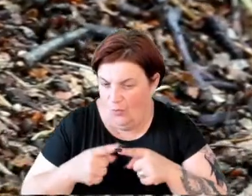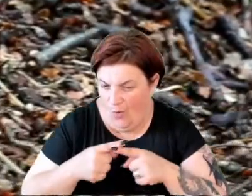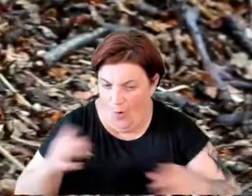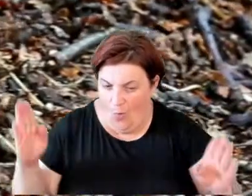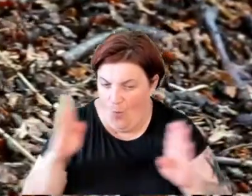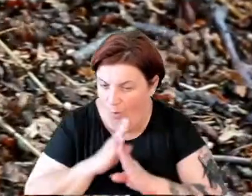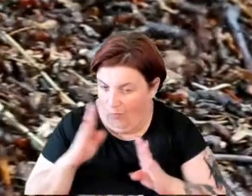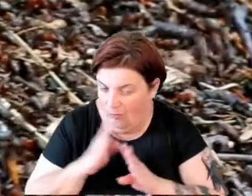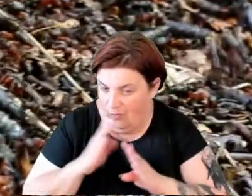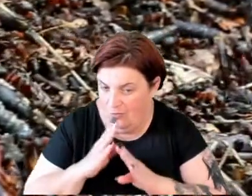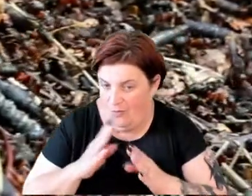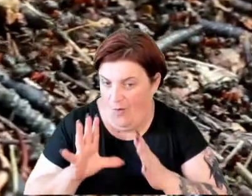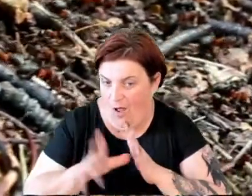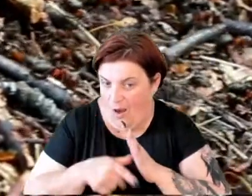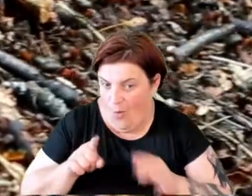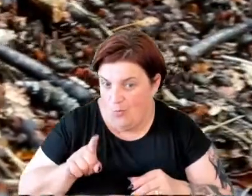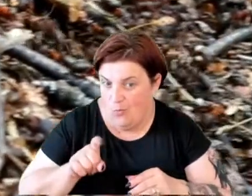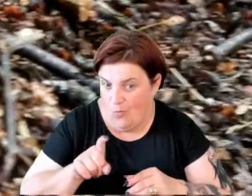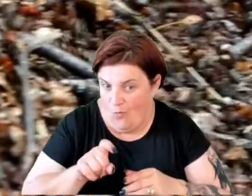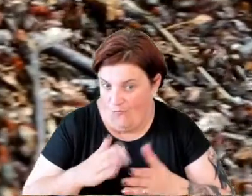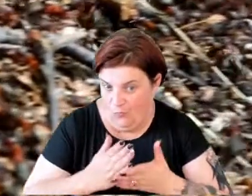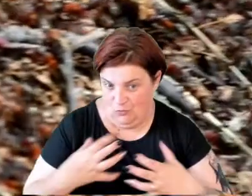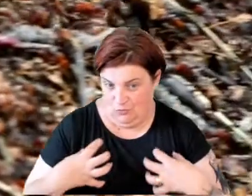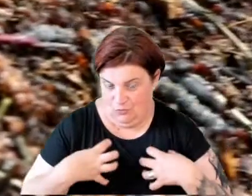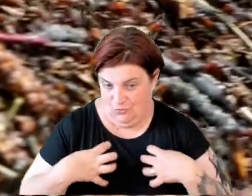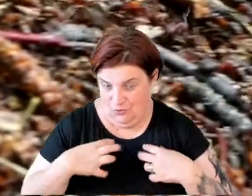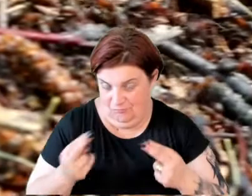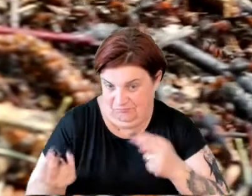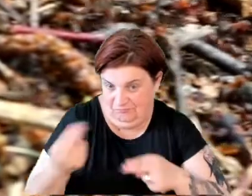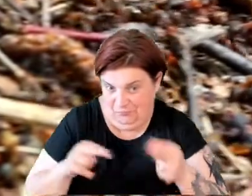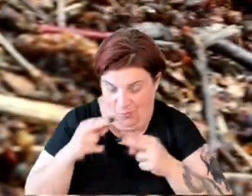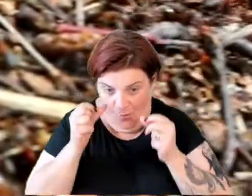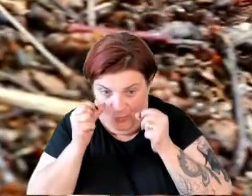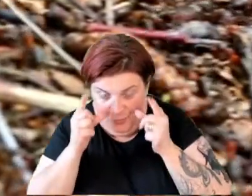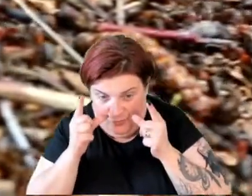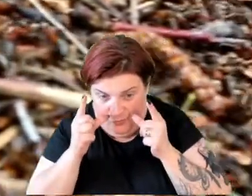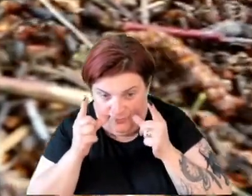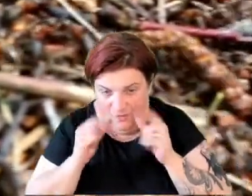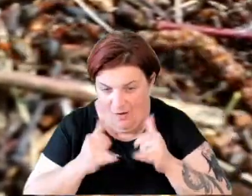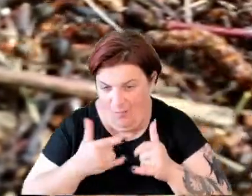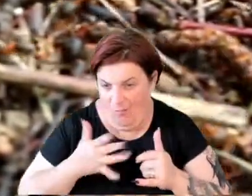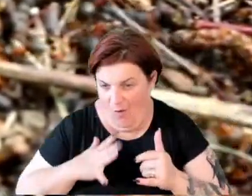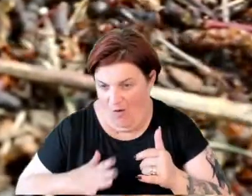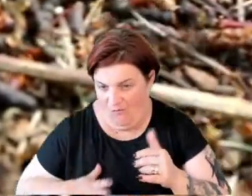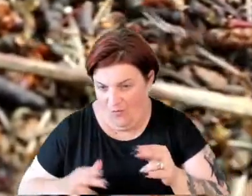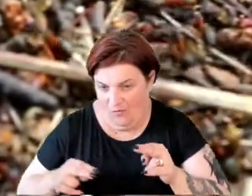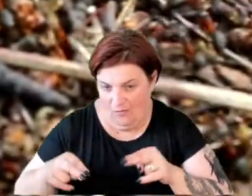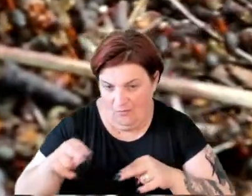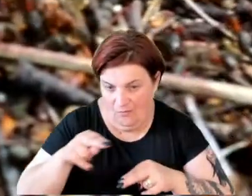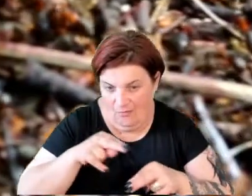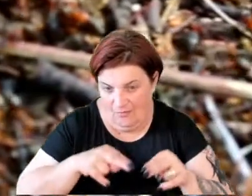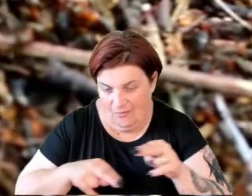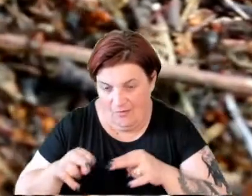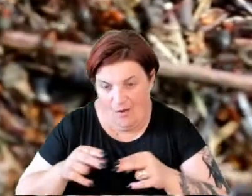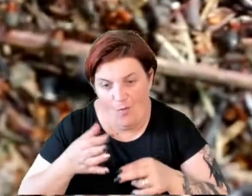nagrzewa mrowiska, w związku z czym mrówki zaczynają z nich wychodzić. Wygląda to trochę tak, jakby poruszały się w zwolnionym tempie, ponieważ temperatura nie